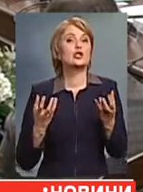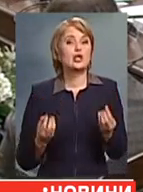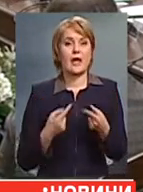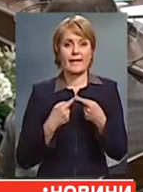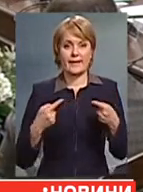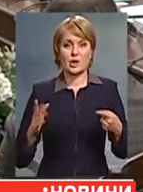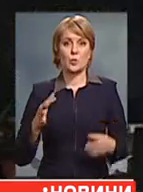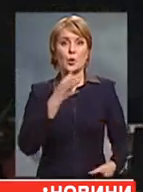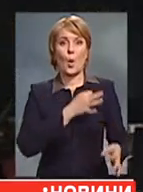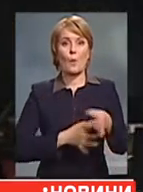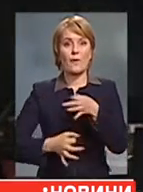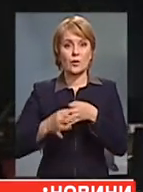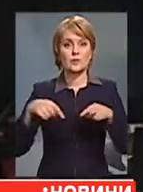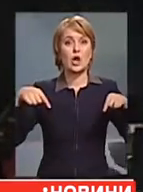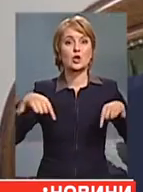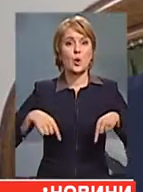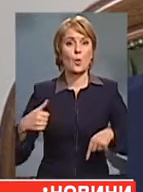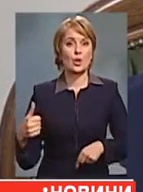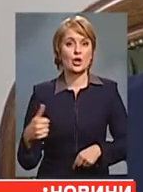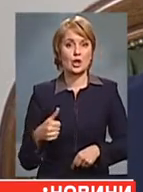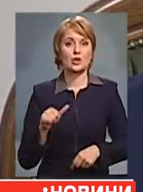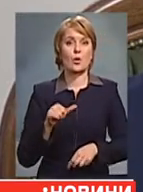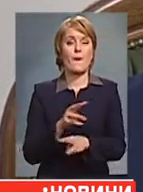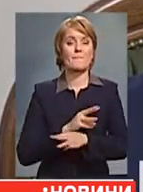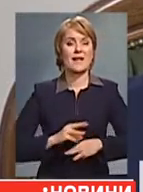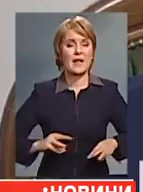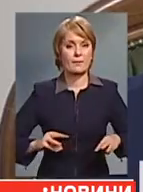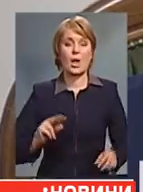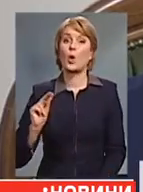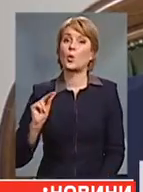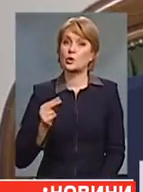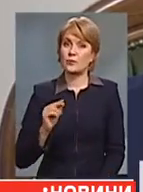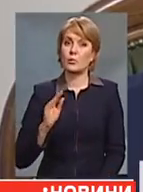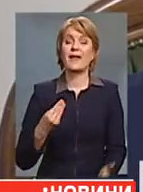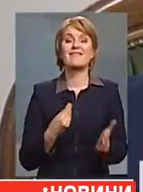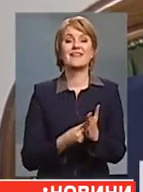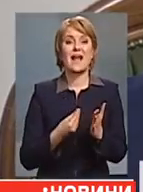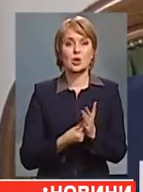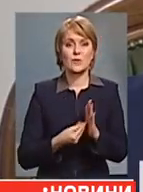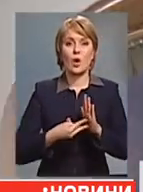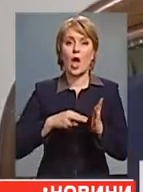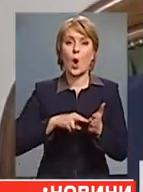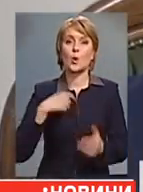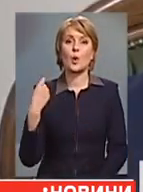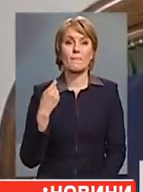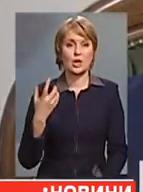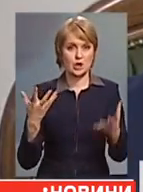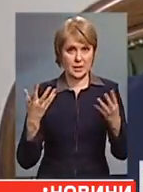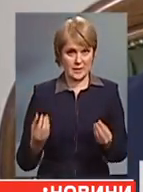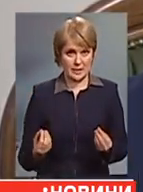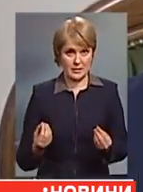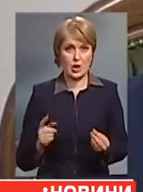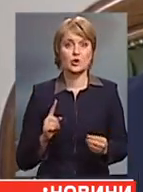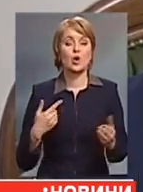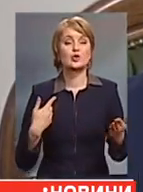парламенті. На четвер у нас буде фінансово-економічний день, зокрема, те, що